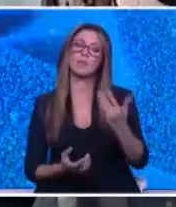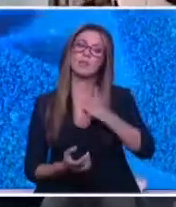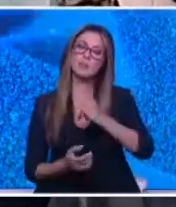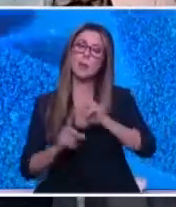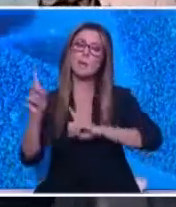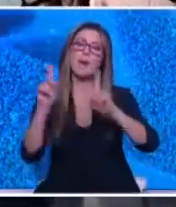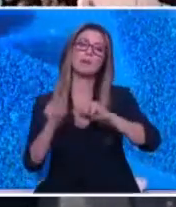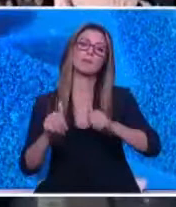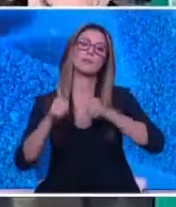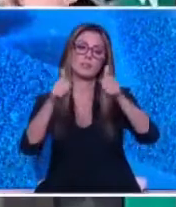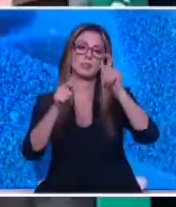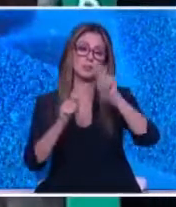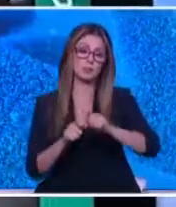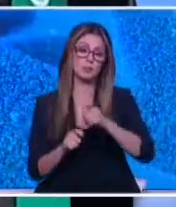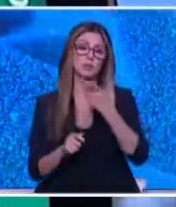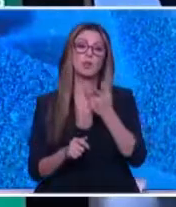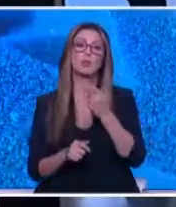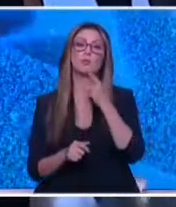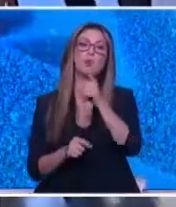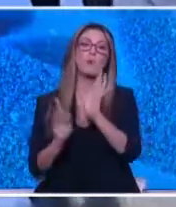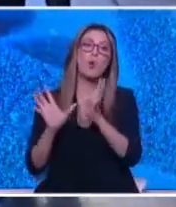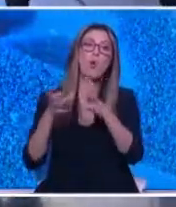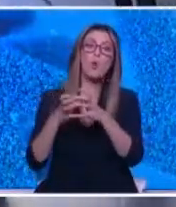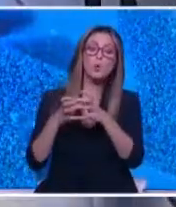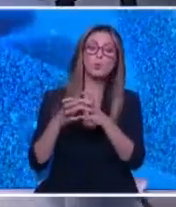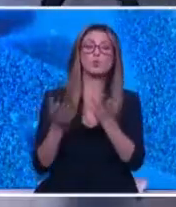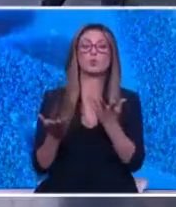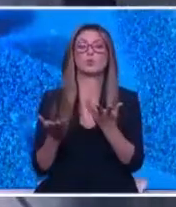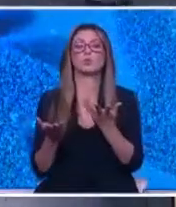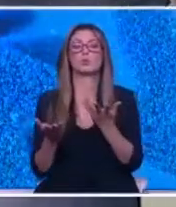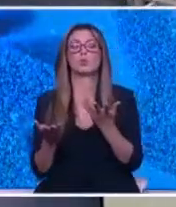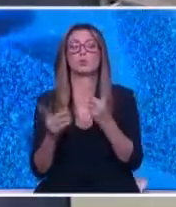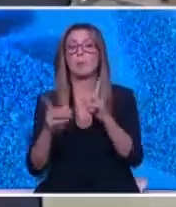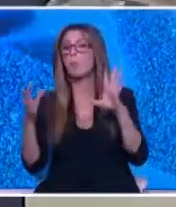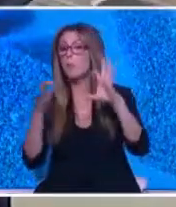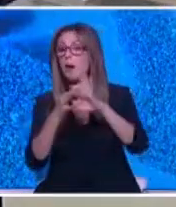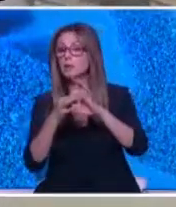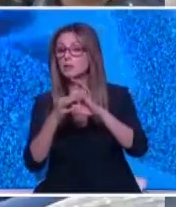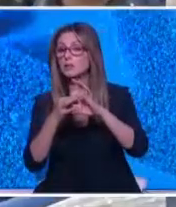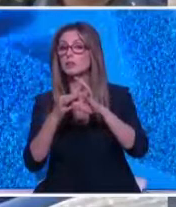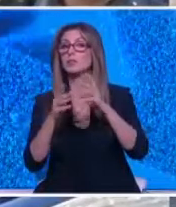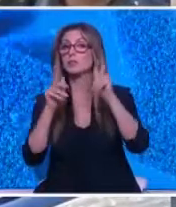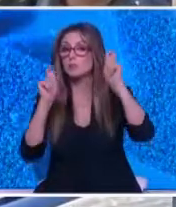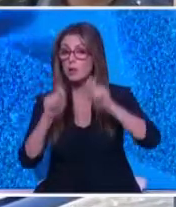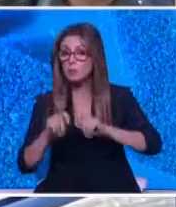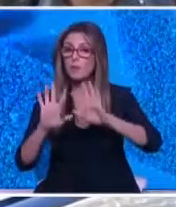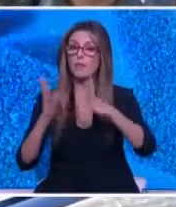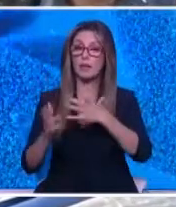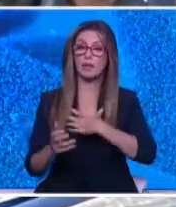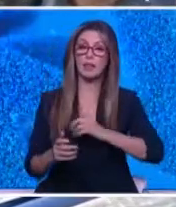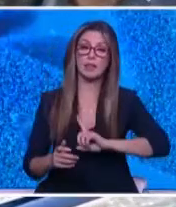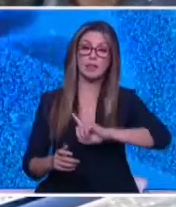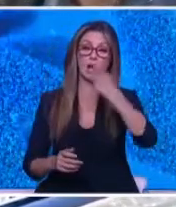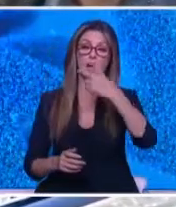yargılamasına başlanacak. Söylediğimiz gibi bunu bir örgüt propagandası, örgüt bağlantısı ile mi yaptı yoksa kendisinin aldığı